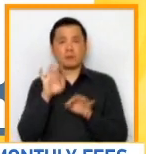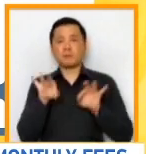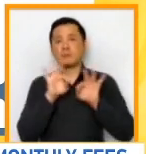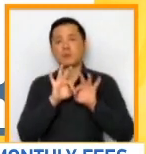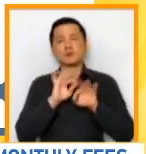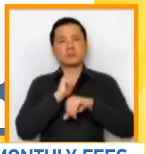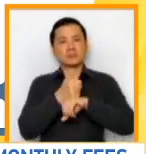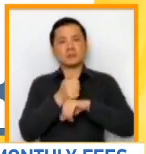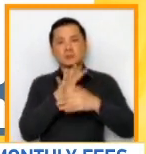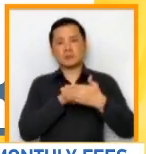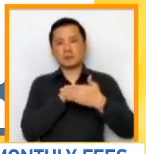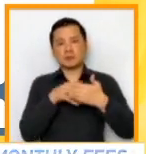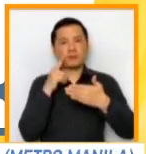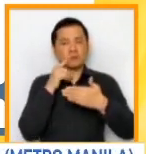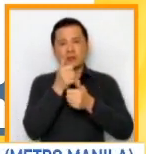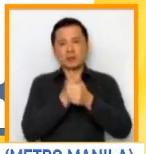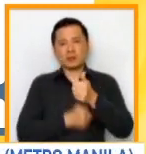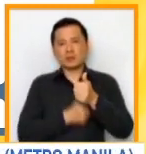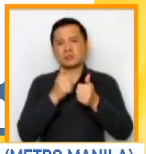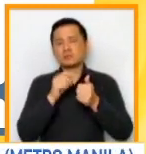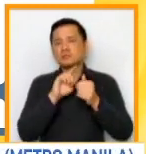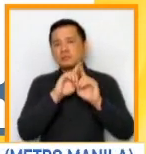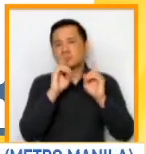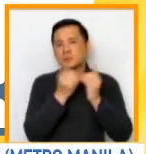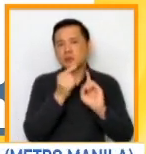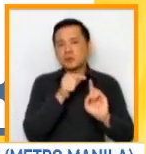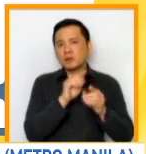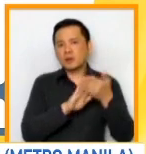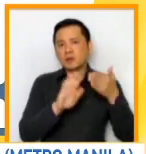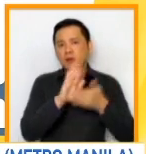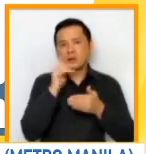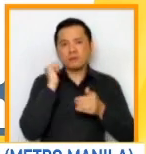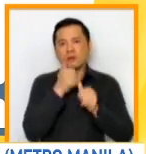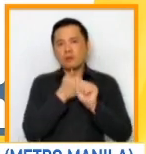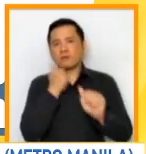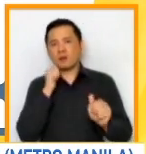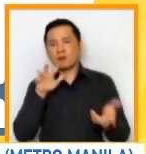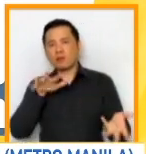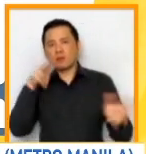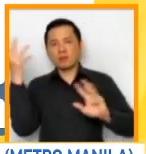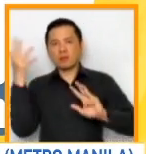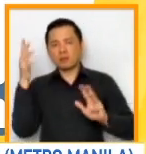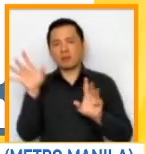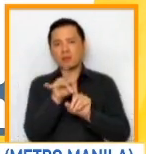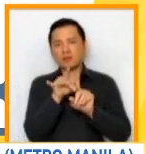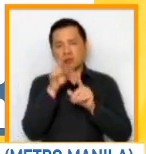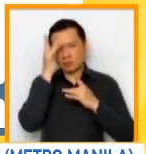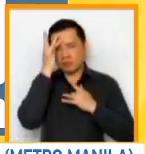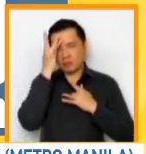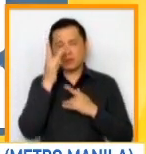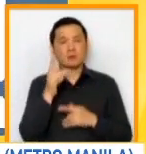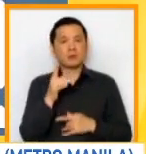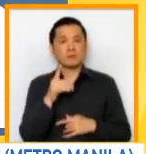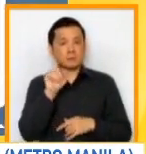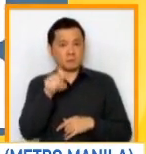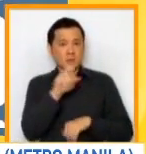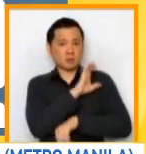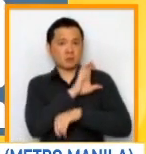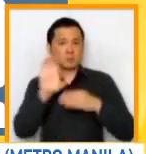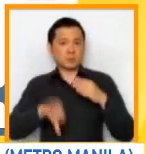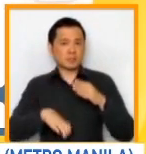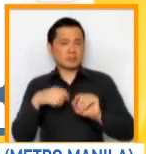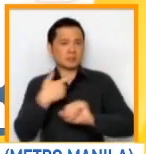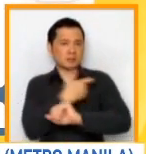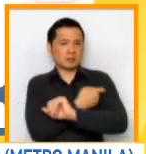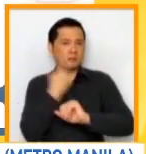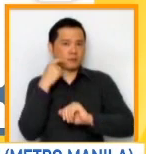college department para maiwasan ang mga super spreader event. Fully vaccinated na rin daw sana ang mga papasok. Sabi naman ni